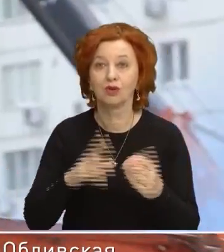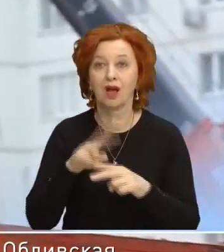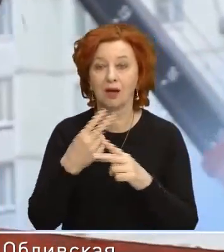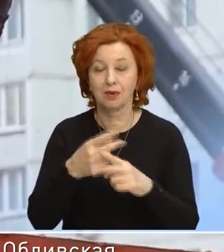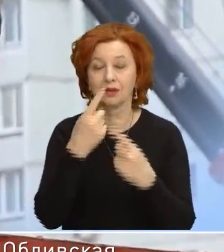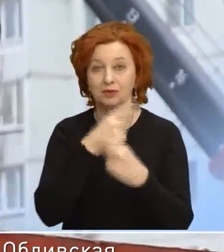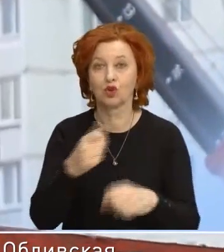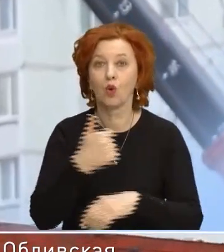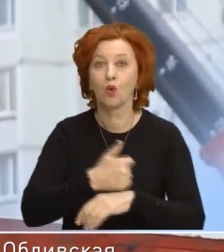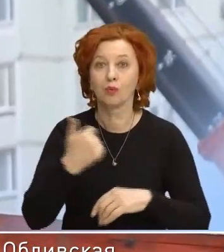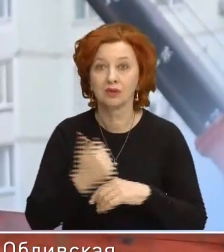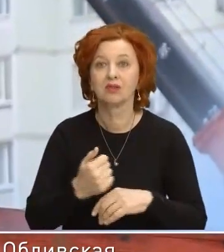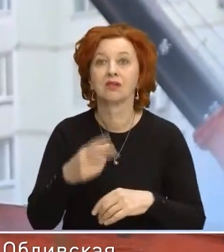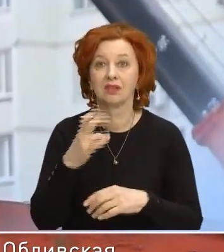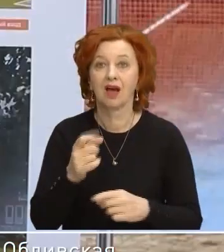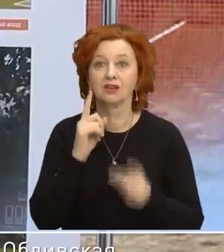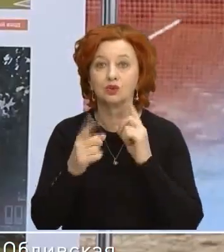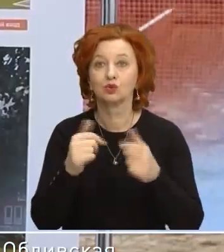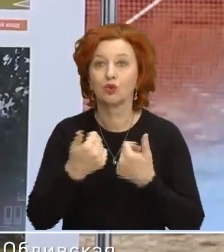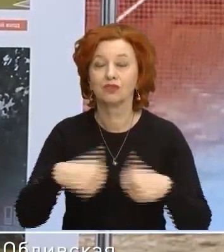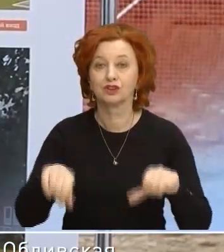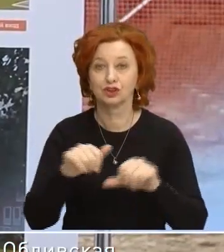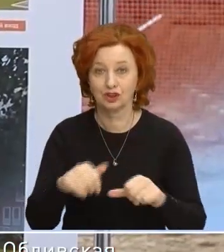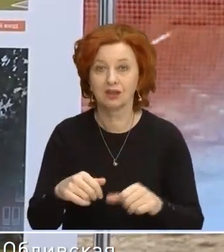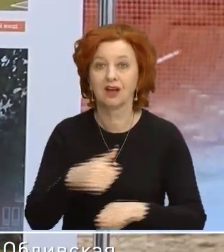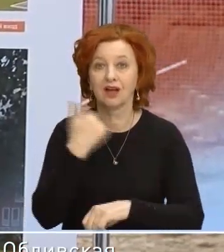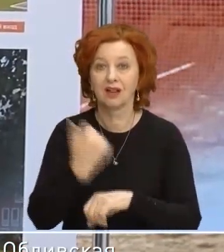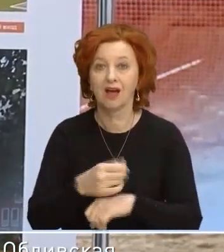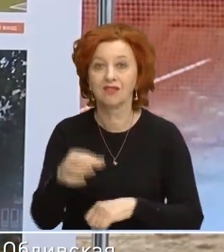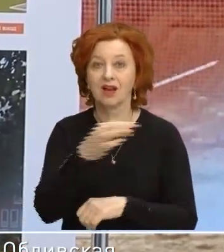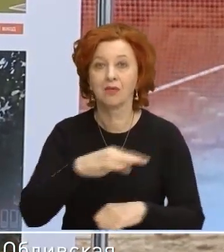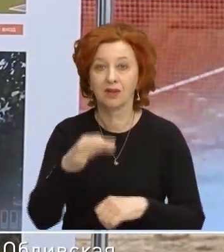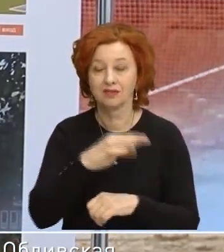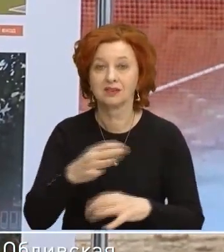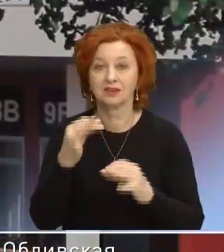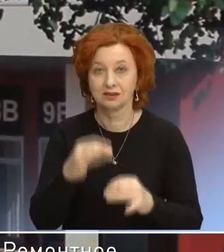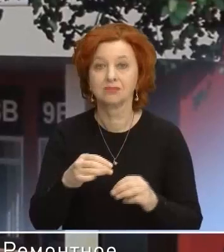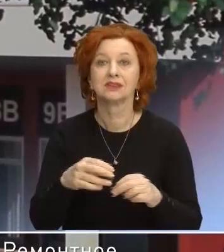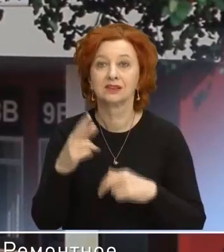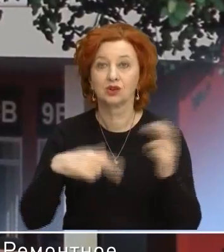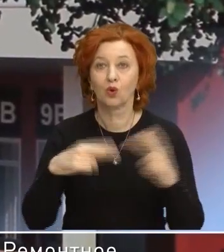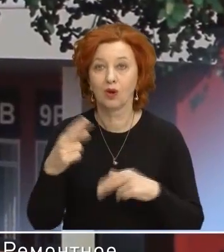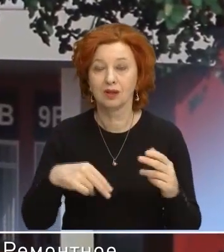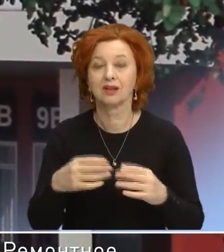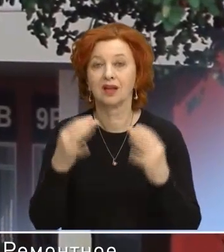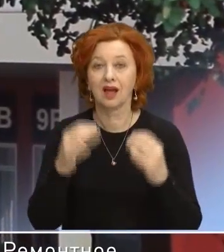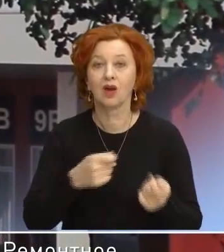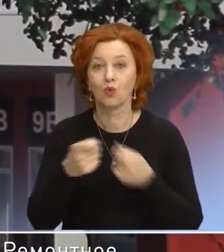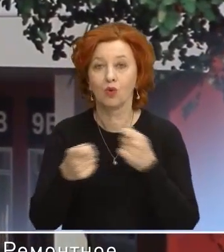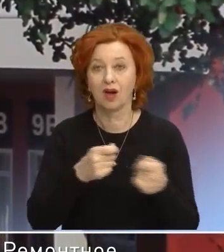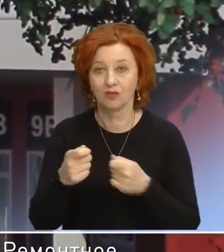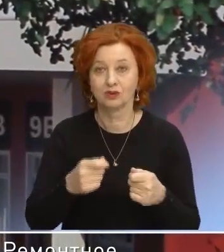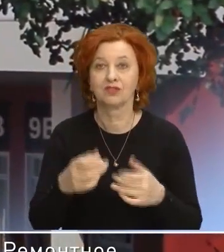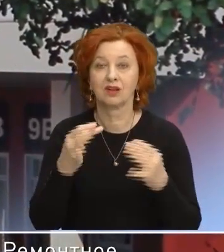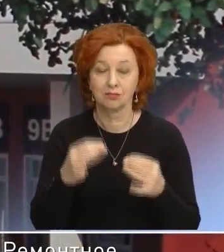сообщил губернатор Василий Голубев на совещании с участием глав областных ведомств, курирующих объект, строителей и руководства